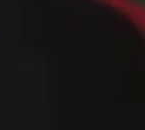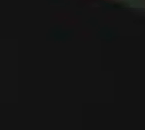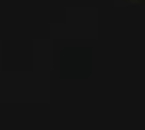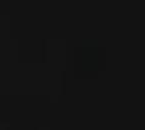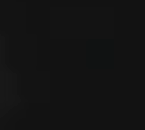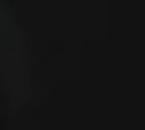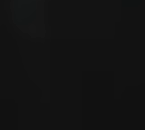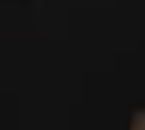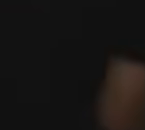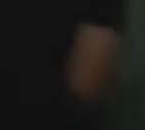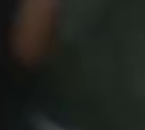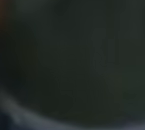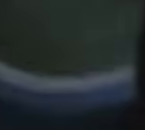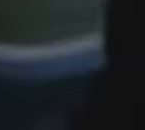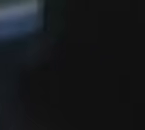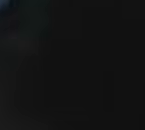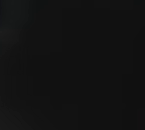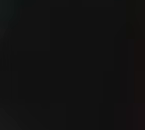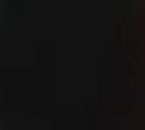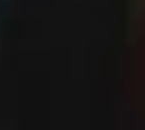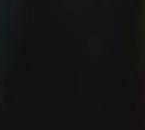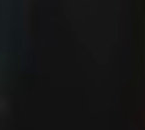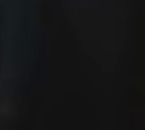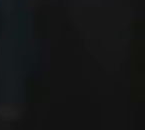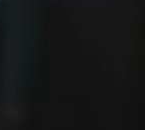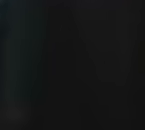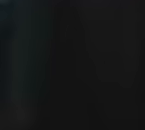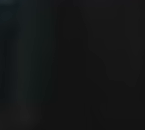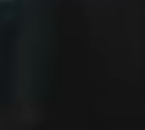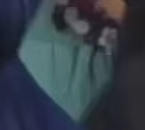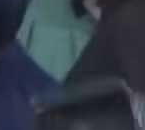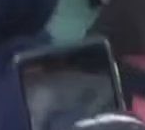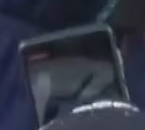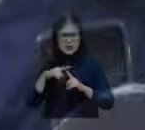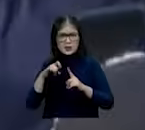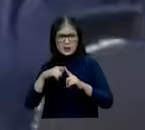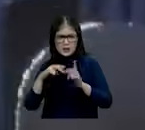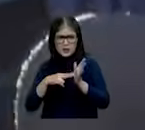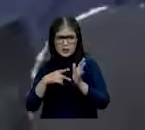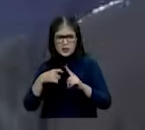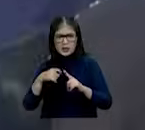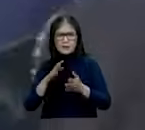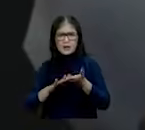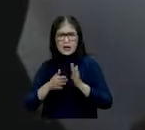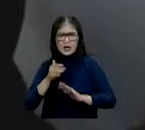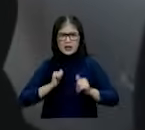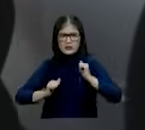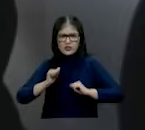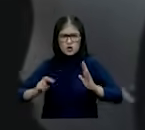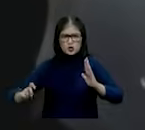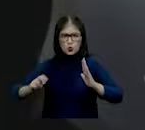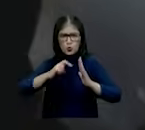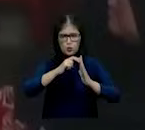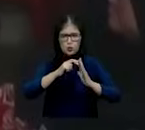Putra Novita, Wahlul Adeputra, mahasiswa Politeknik Negeri Padang, memang pernah beberapa kali melakukan aktivitas naik gunung. Namun